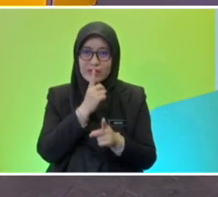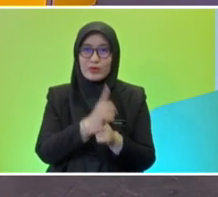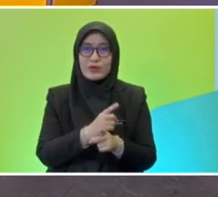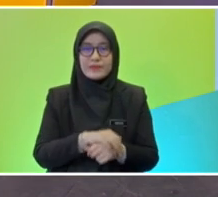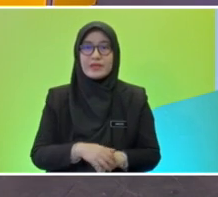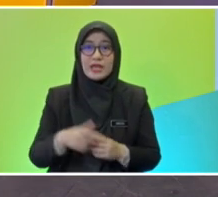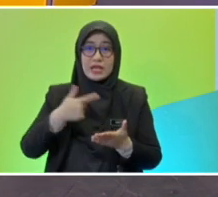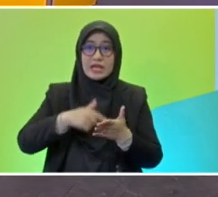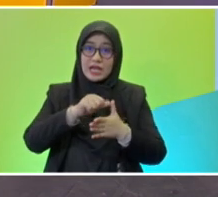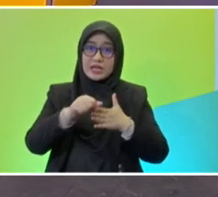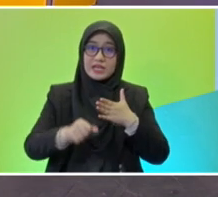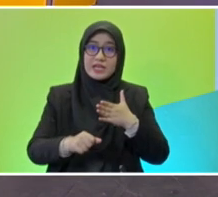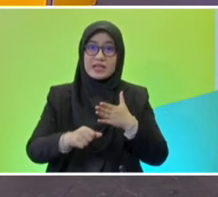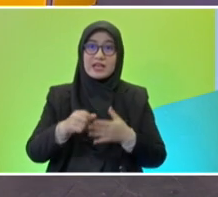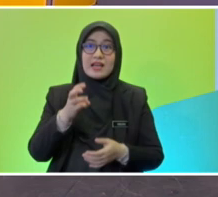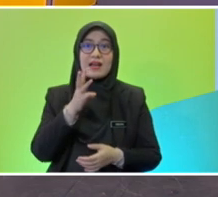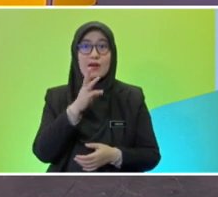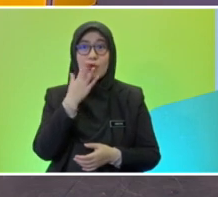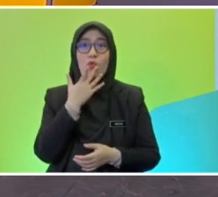ini hijau